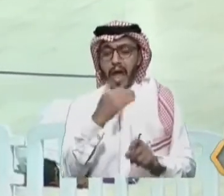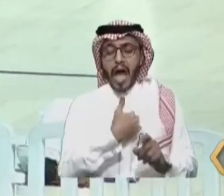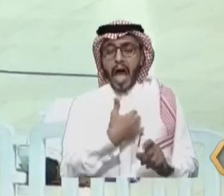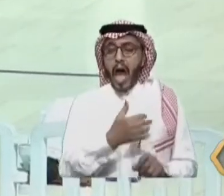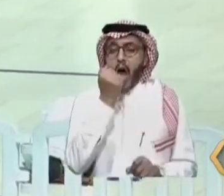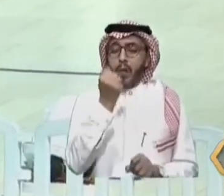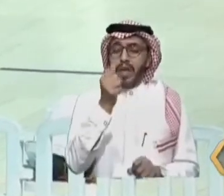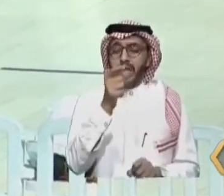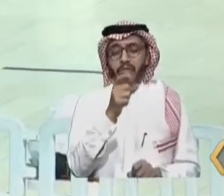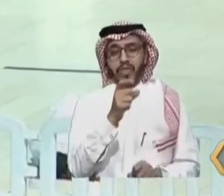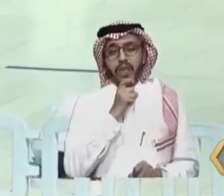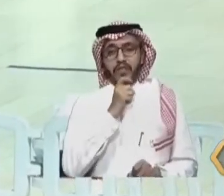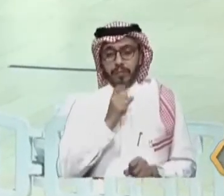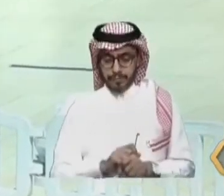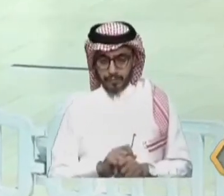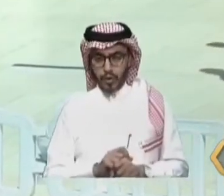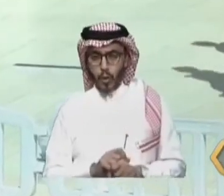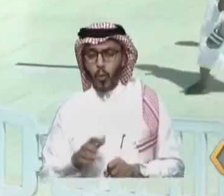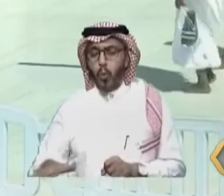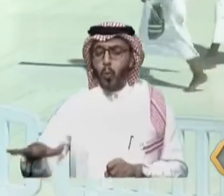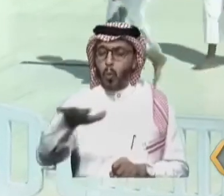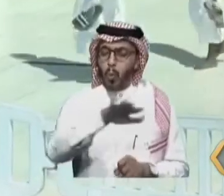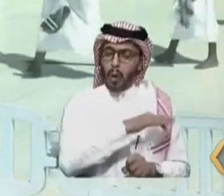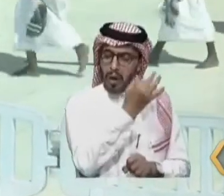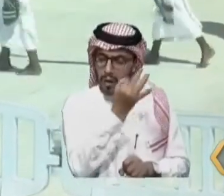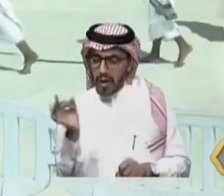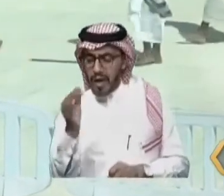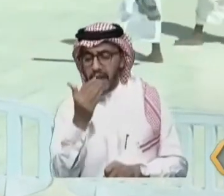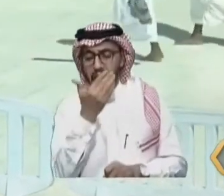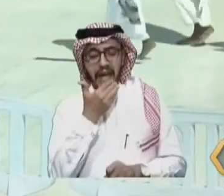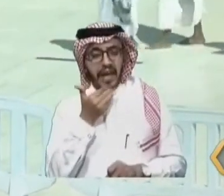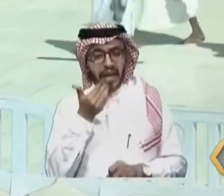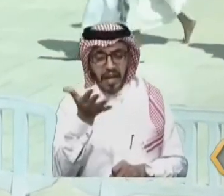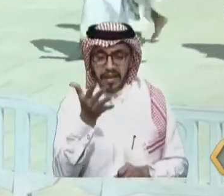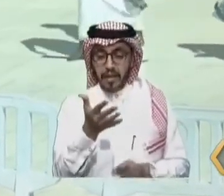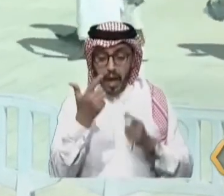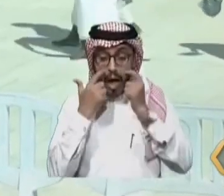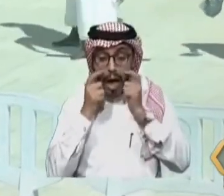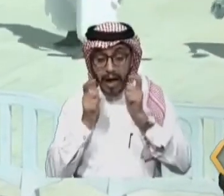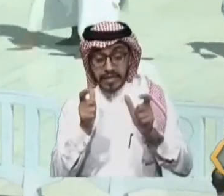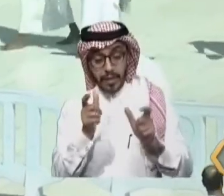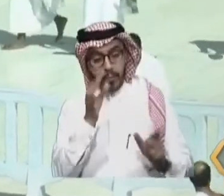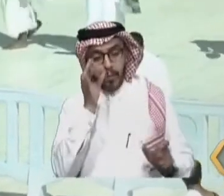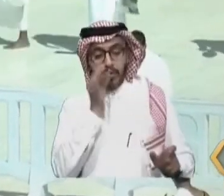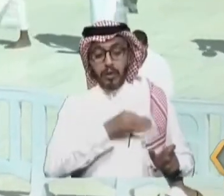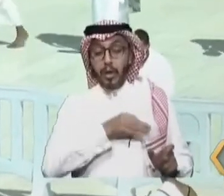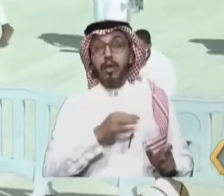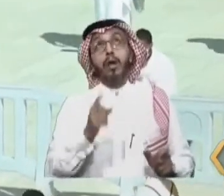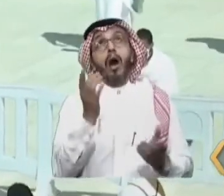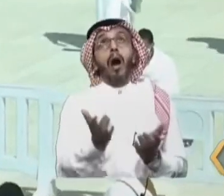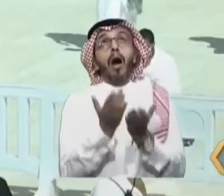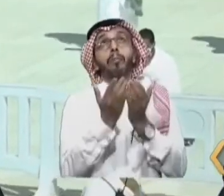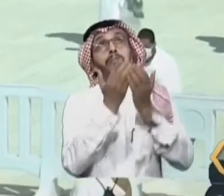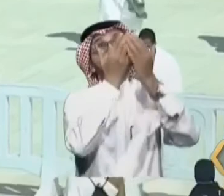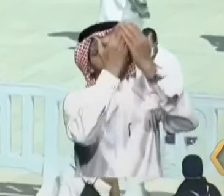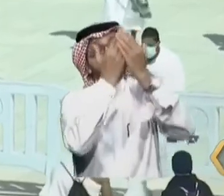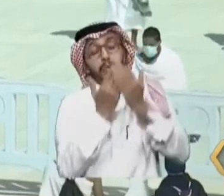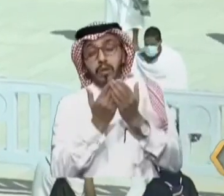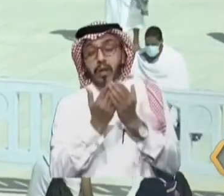المؤمن الضعيف، وفي كل خير احرص على ما ينفعك واستعن بالله